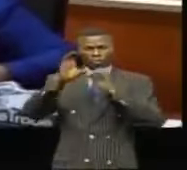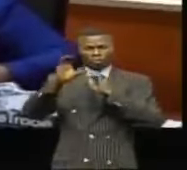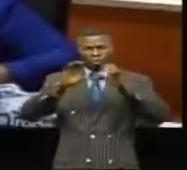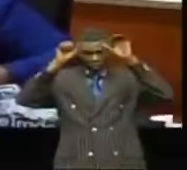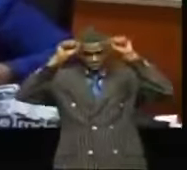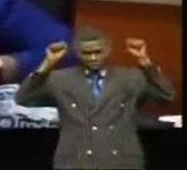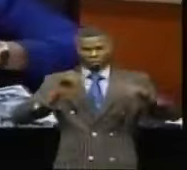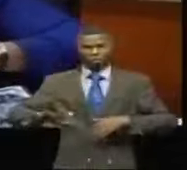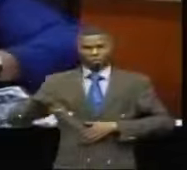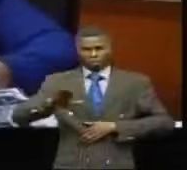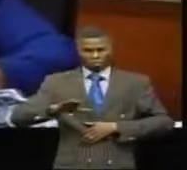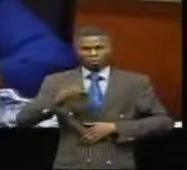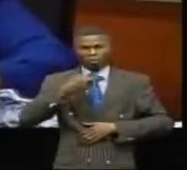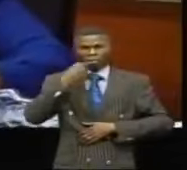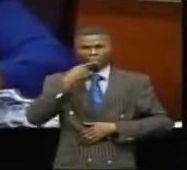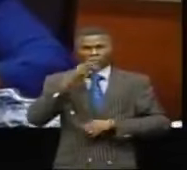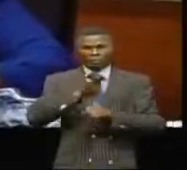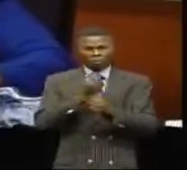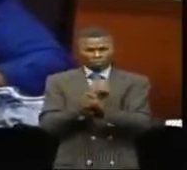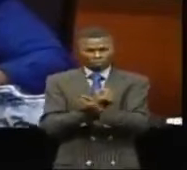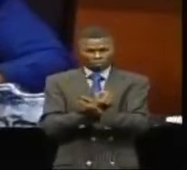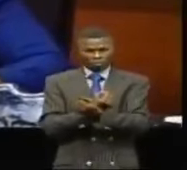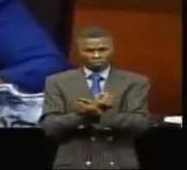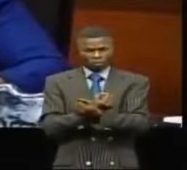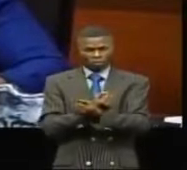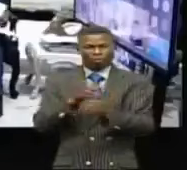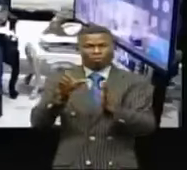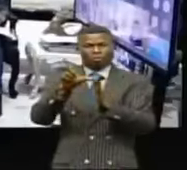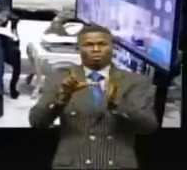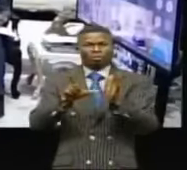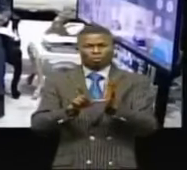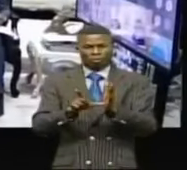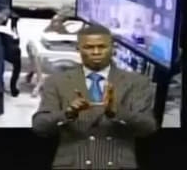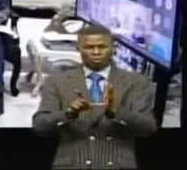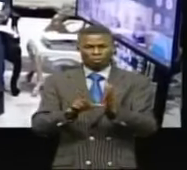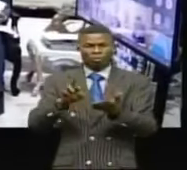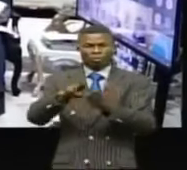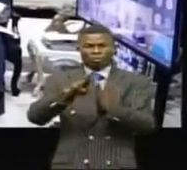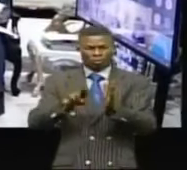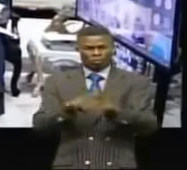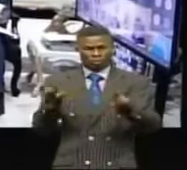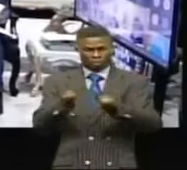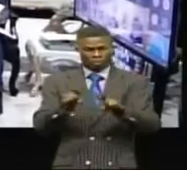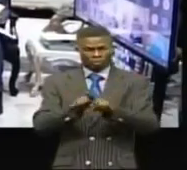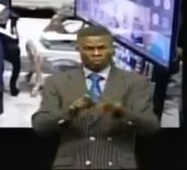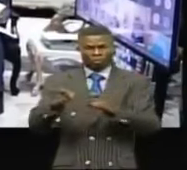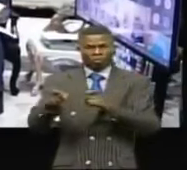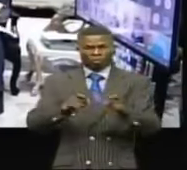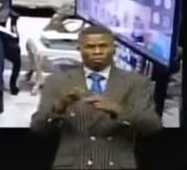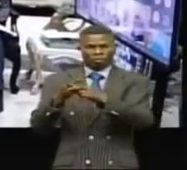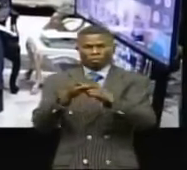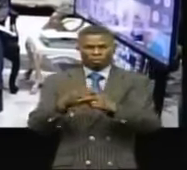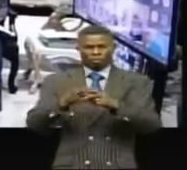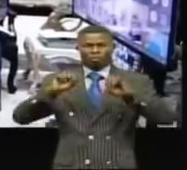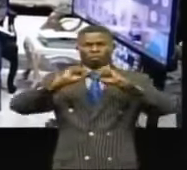de la République a porté sur le respect de la mise en œuvre de la loi fixant les règles relatives au régime de la sécurité